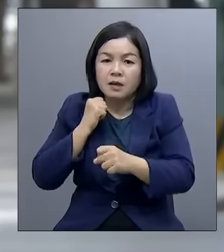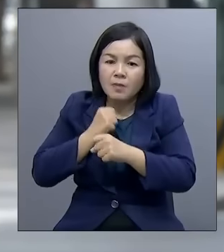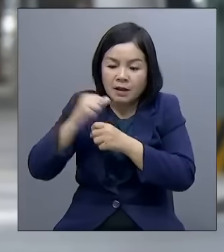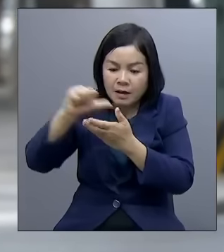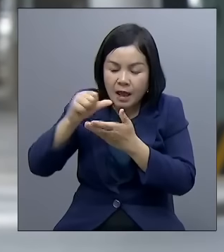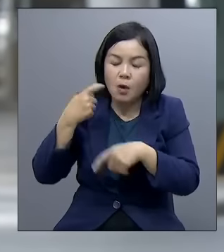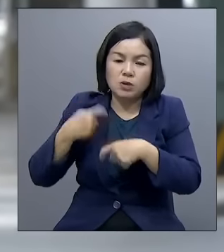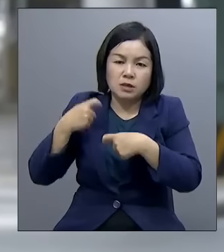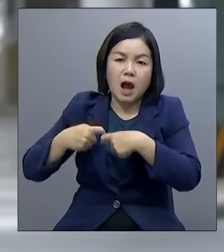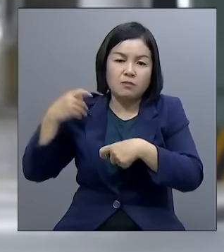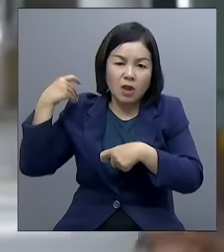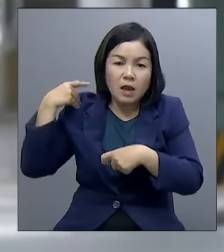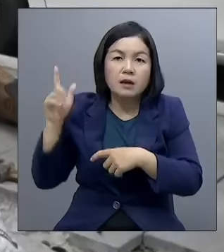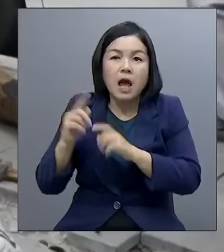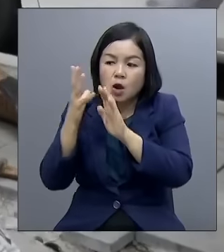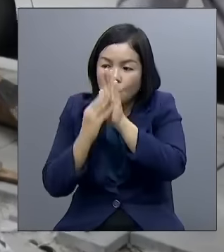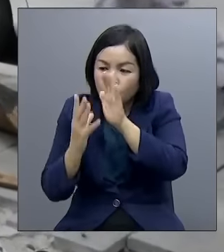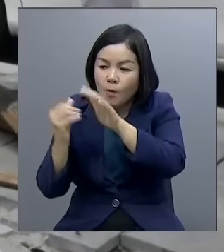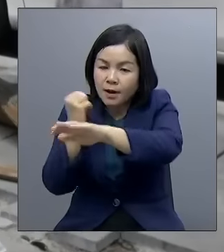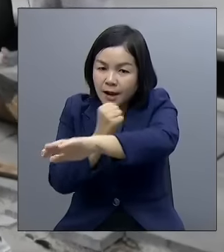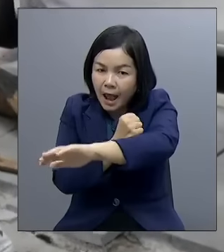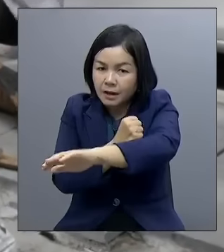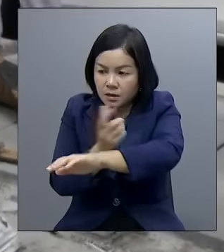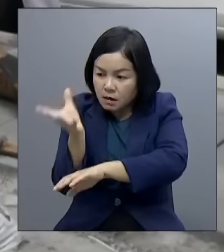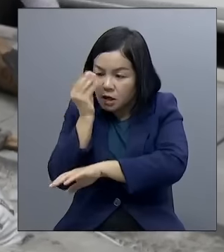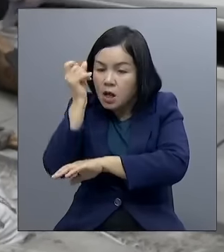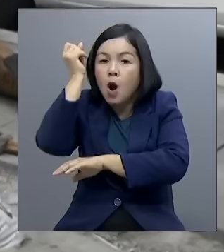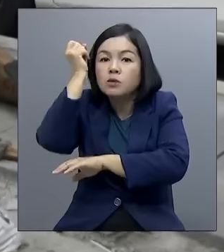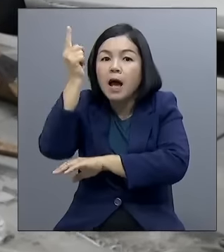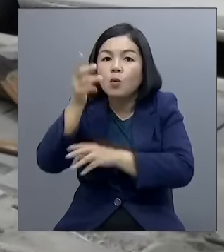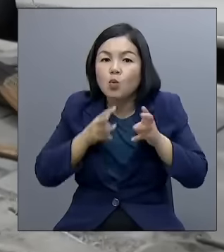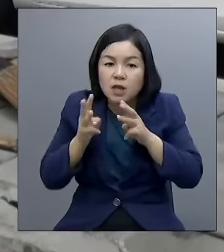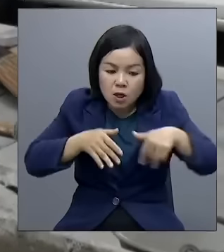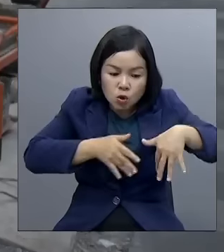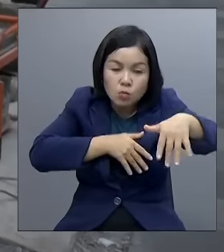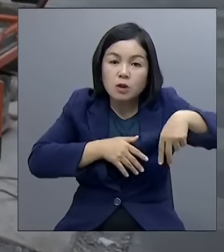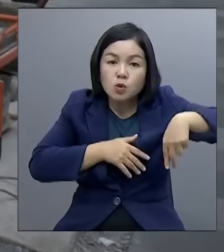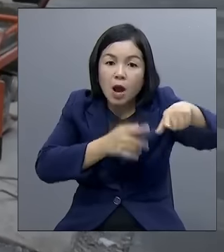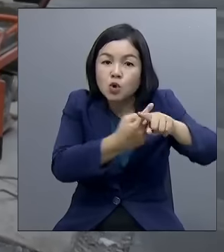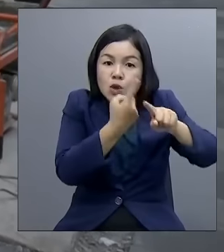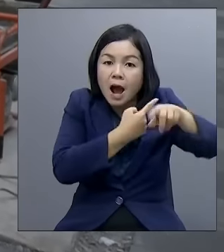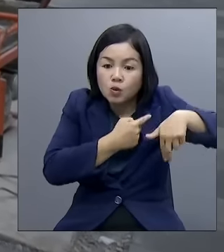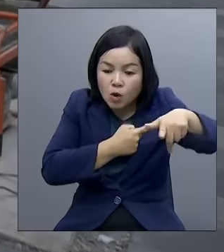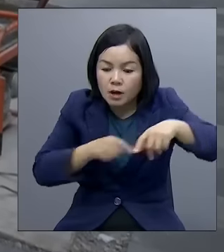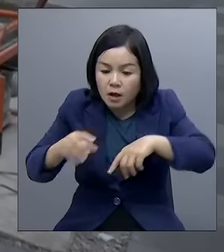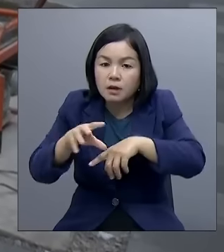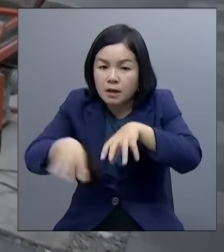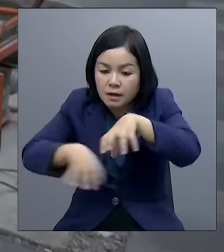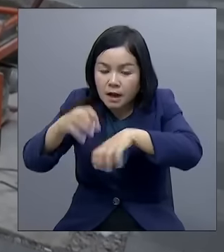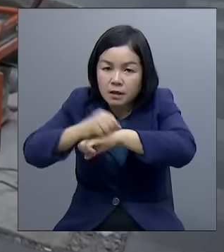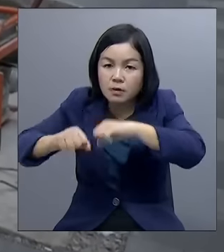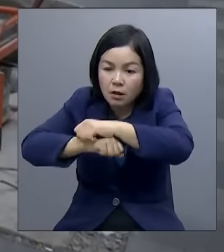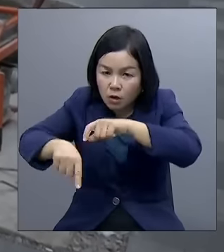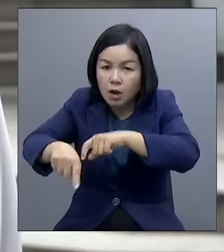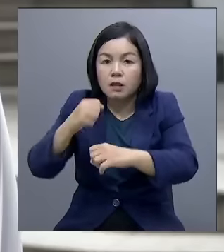หลักๆก็คือเราจะอบรมผู้รับจ้างว่าอย่างน้อยๆเนี่ยต้องมีทางเดินให้คนสามารถเดินได้ชั่วคราวแล้วก็ในระหว่างการปรับปรุงก็ต้องทําเป็นไปตามมาตรฐ